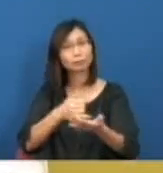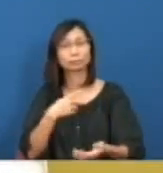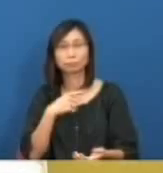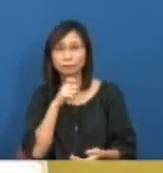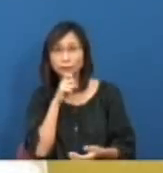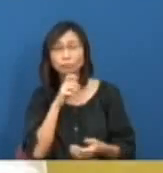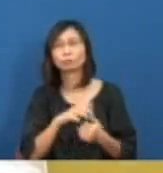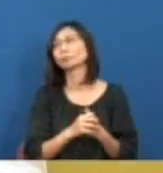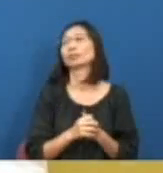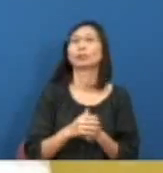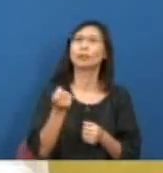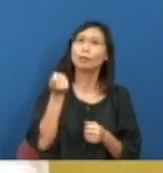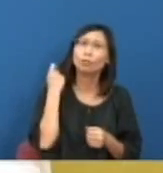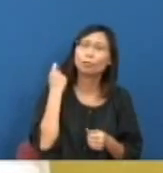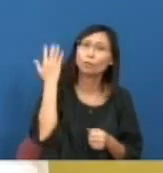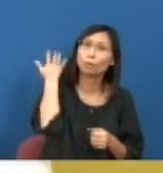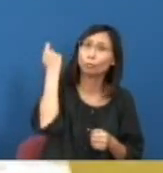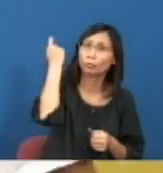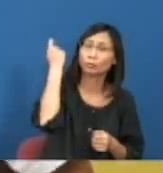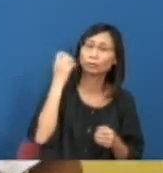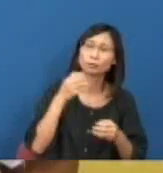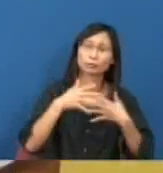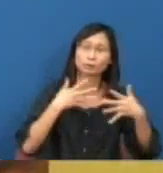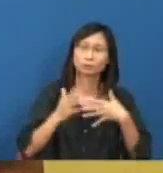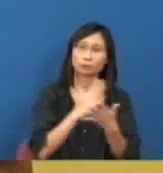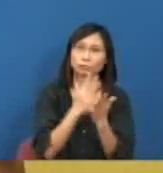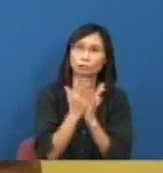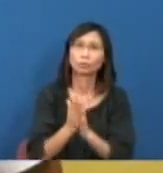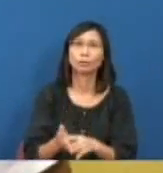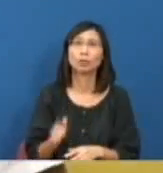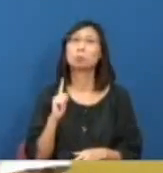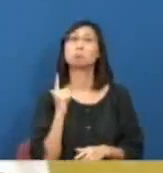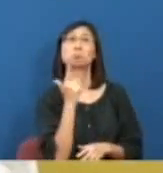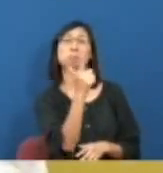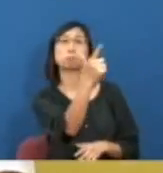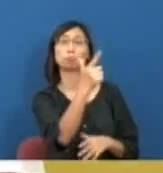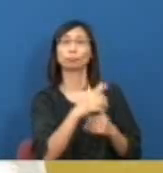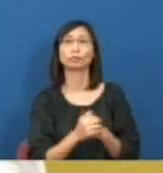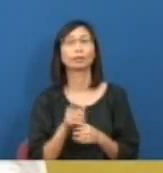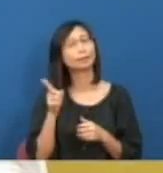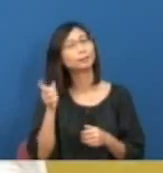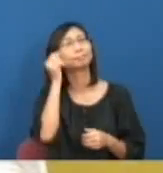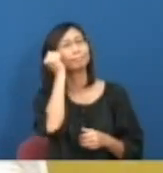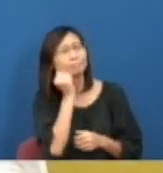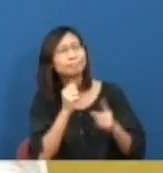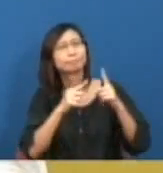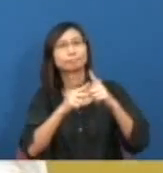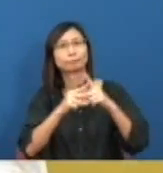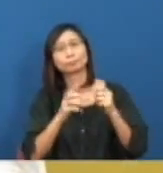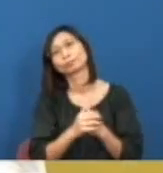好大距離嘅。咁近嘅嘢都係咁啦。咁當然你可以講就係話哦，越遠嘅嘢咁，作為一個老人家嚟講，可能佢更加